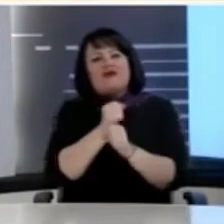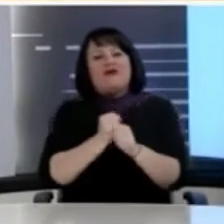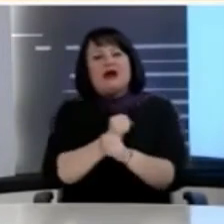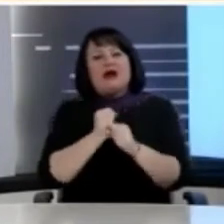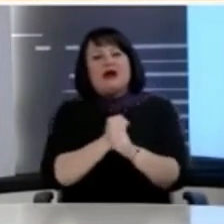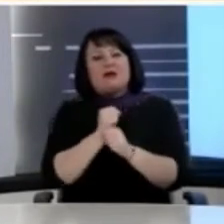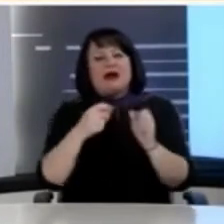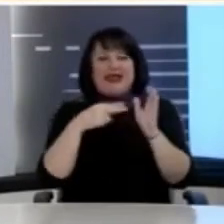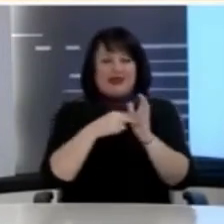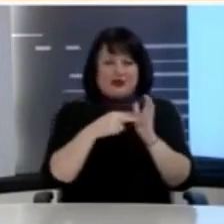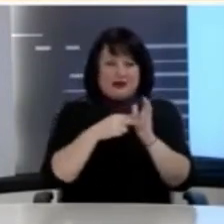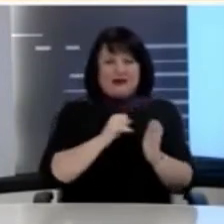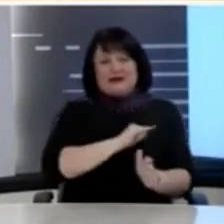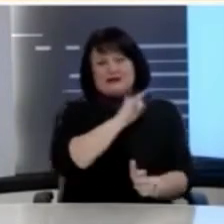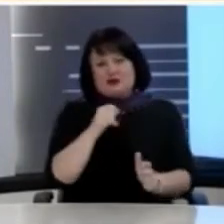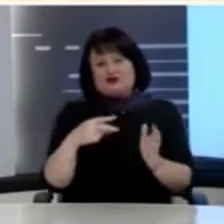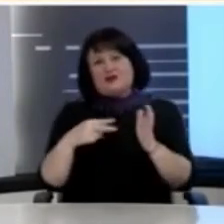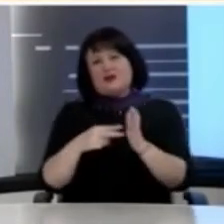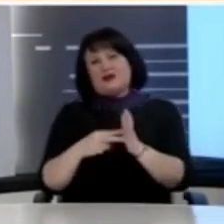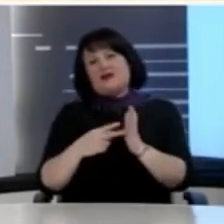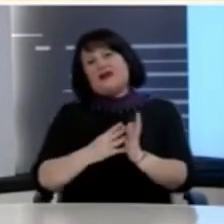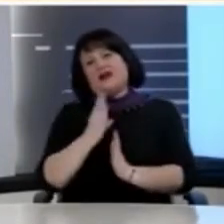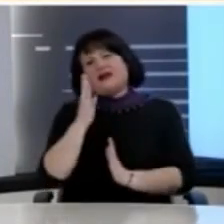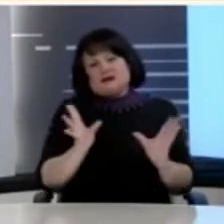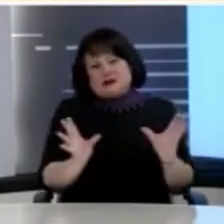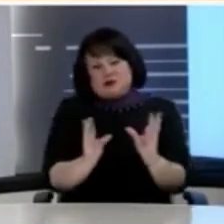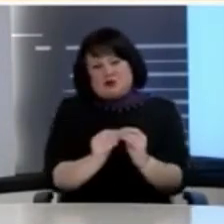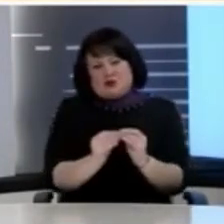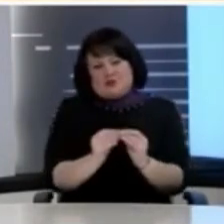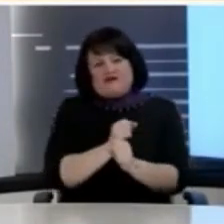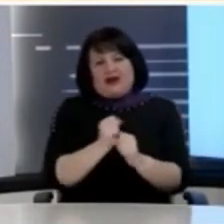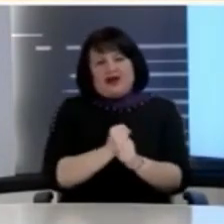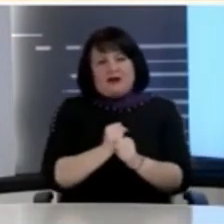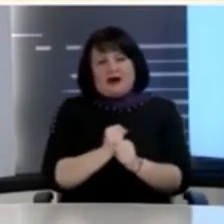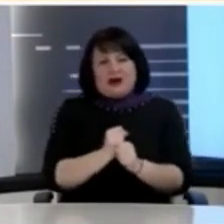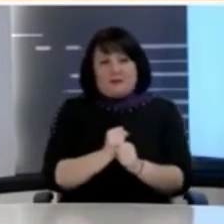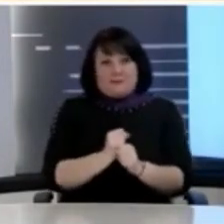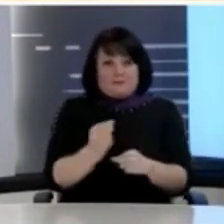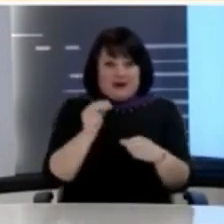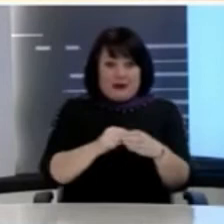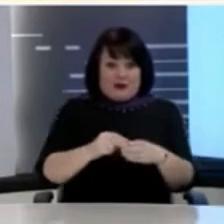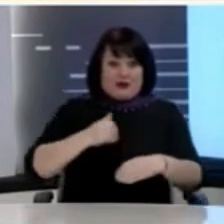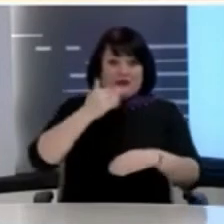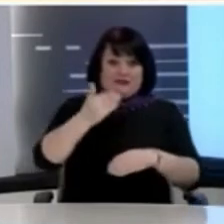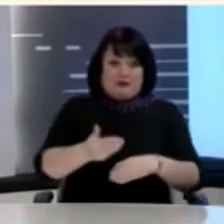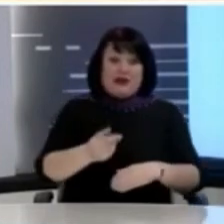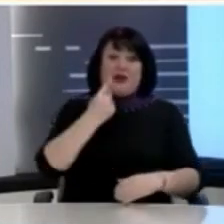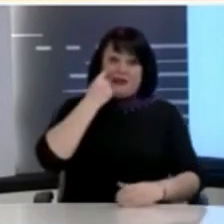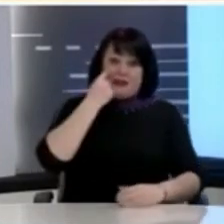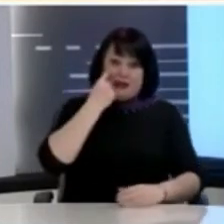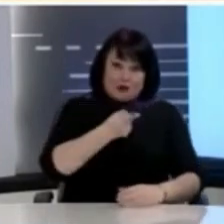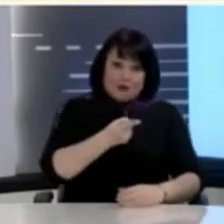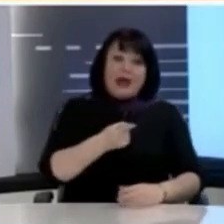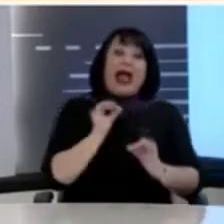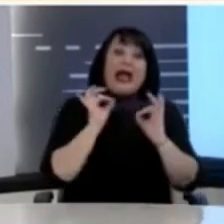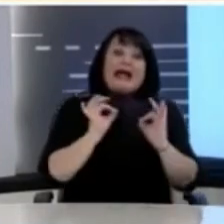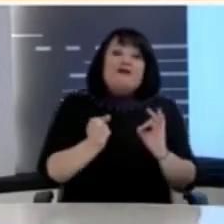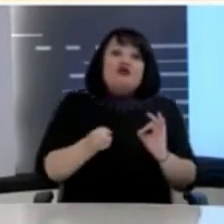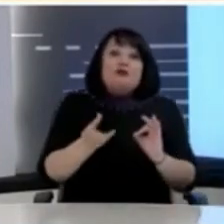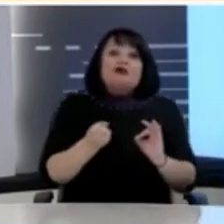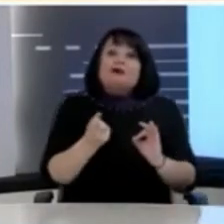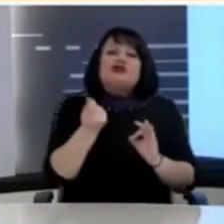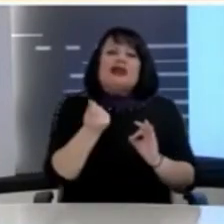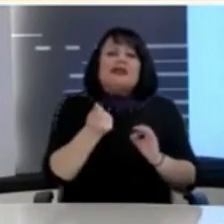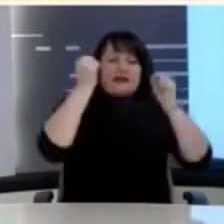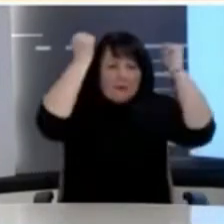χρόνια 2000 με 2014. Μετά τις επόμενες εκλογές θα βρεθεί πόσα ακριβώς είναι αυτά τα